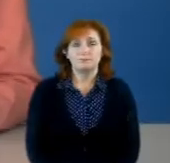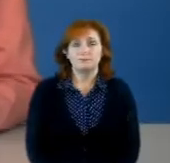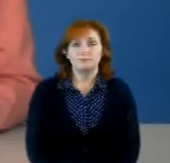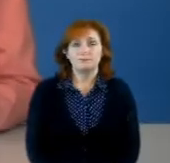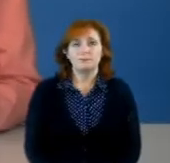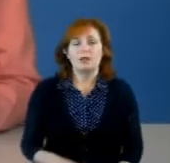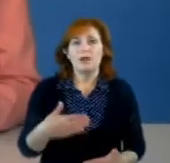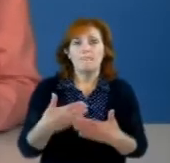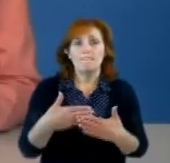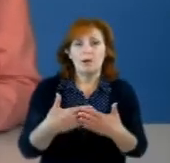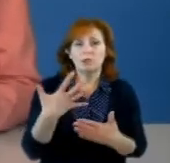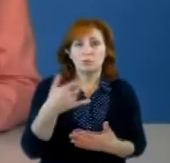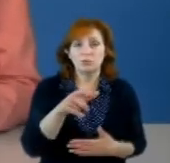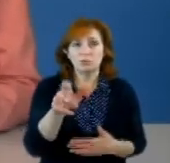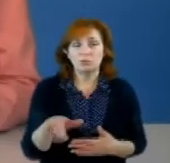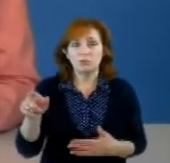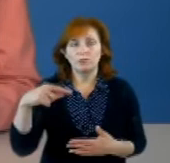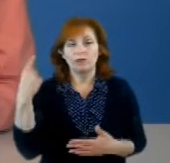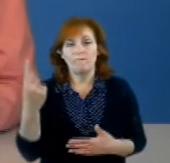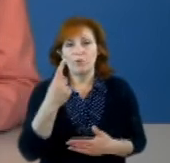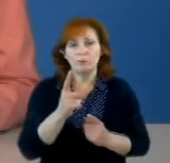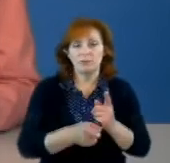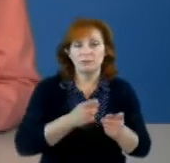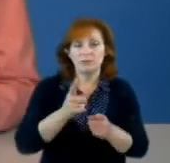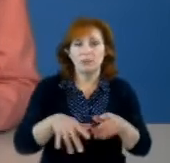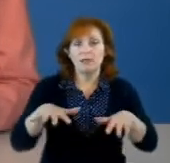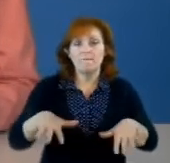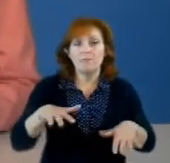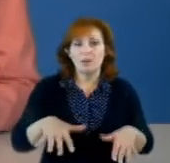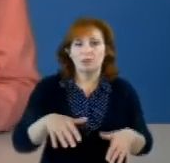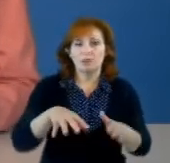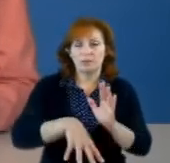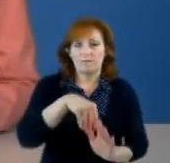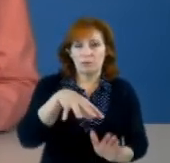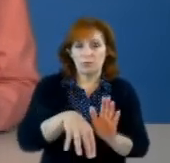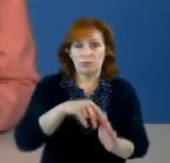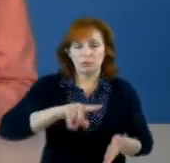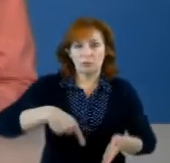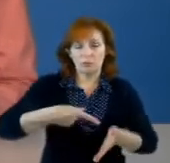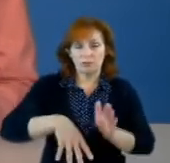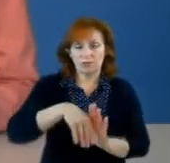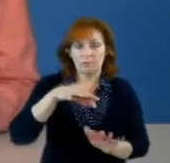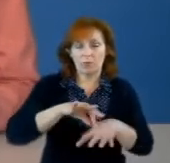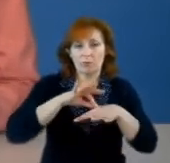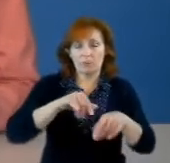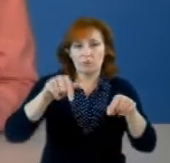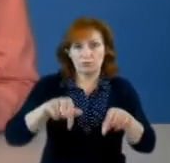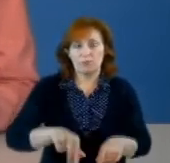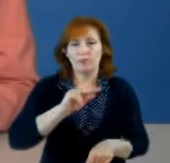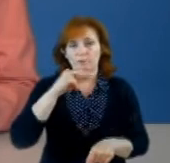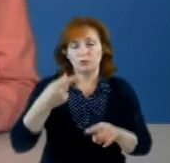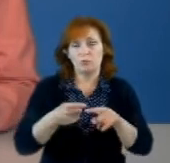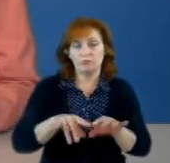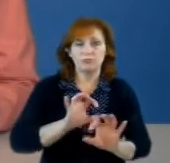Майже 500 людей в області змінили місце голосування, аби на місцевих виборах проголосувати на Чернігівщині. Про це Суспільному